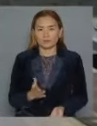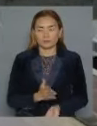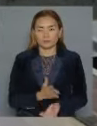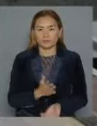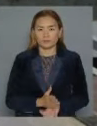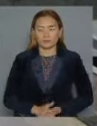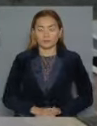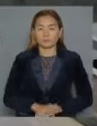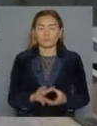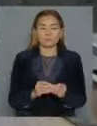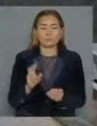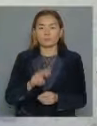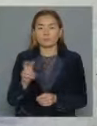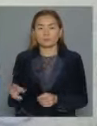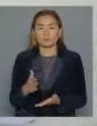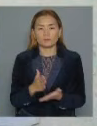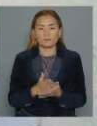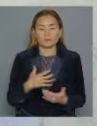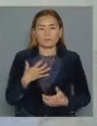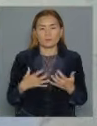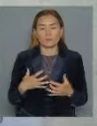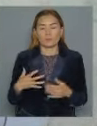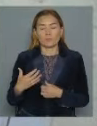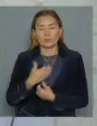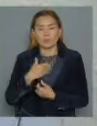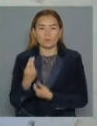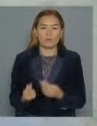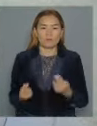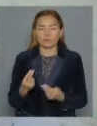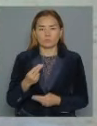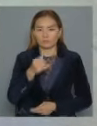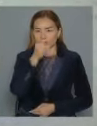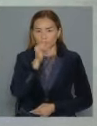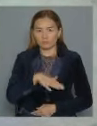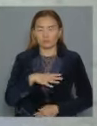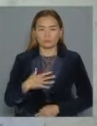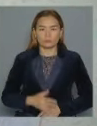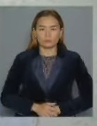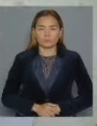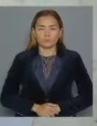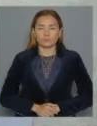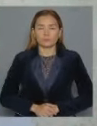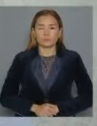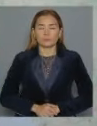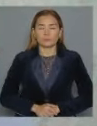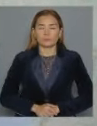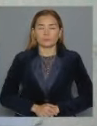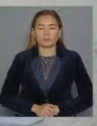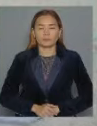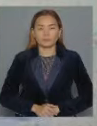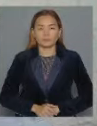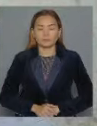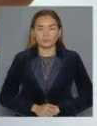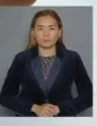вовсе опасно. У посетителей есть опасения, что для желающих провести в парке свободное время, все может обратиться в несчастный